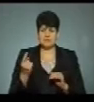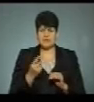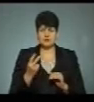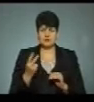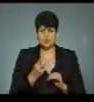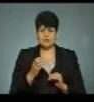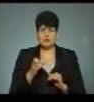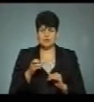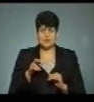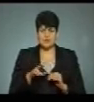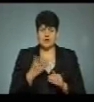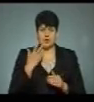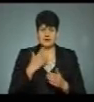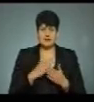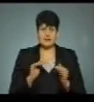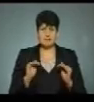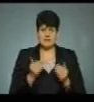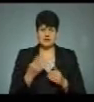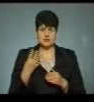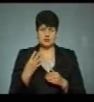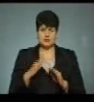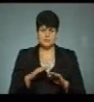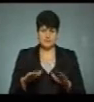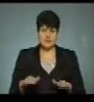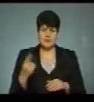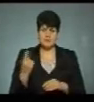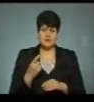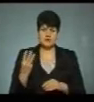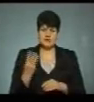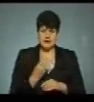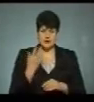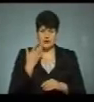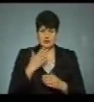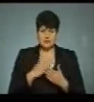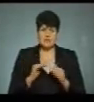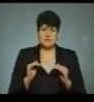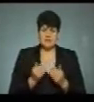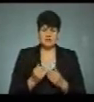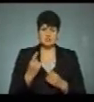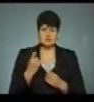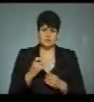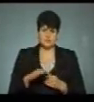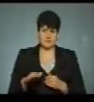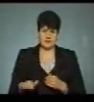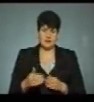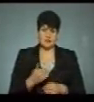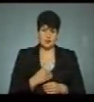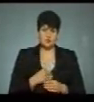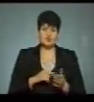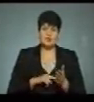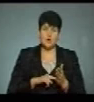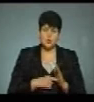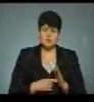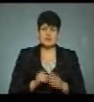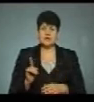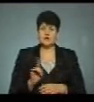першого-другого ступеня, коли є менше 40 учнів, і першого-третього, коли є менше 100 учнів. Але хочу наголосити,